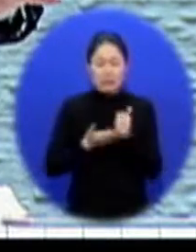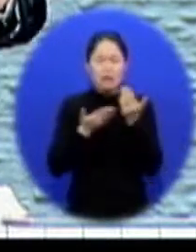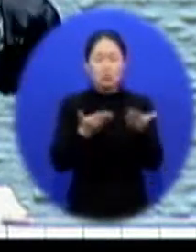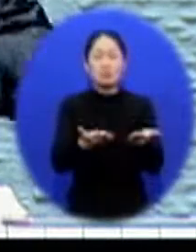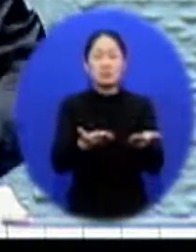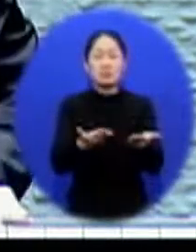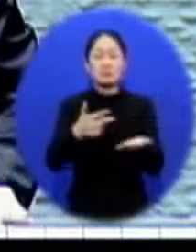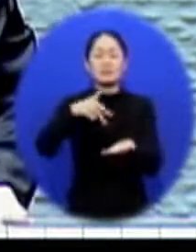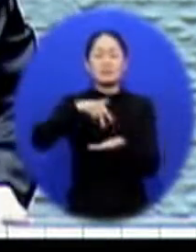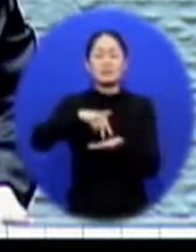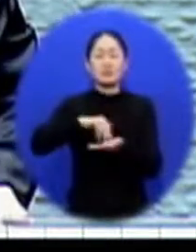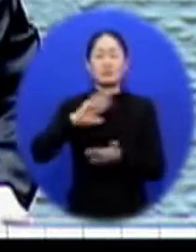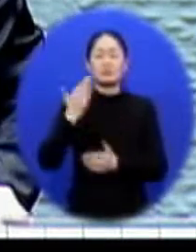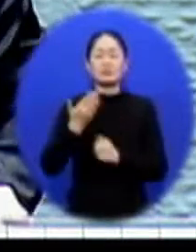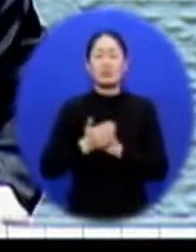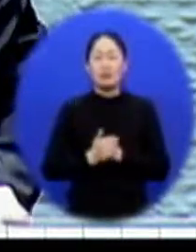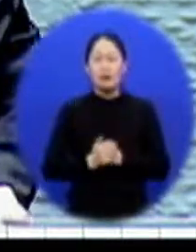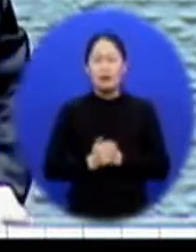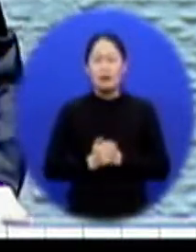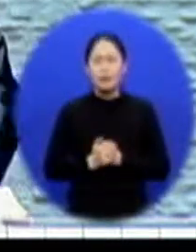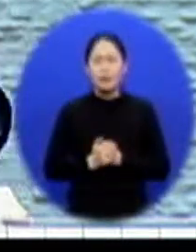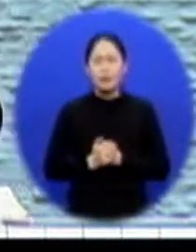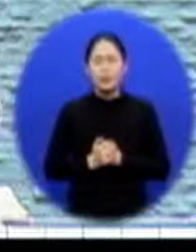위치에 들어간 겁니다